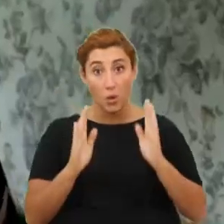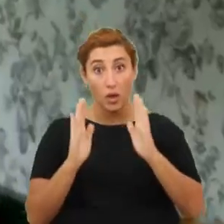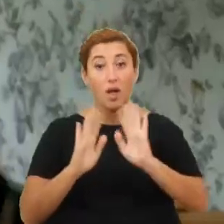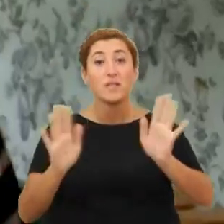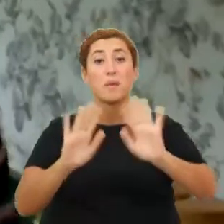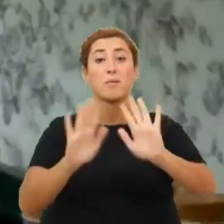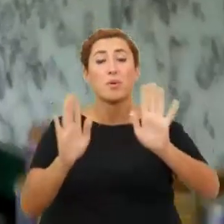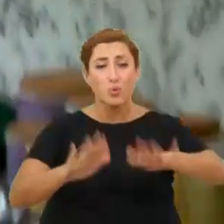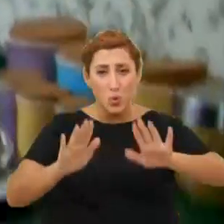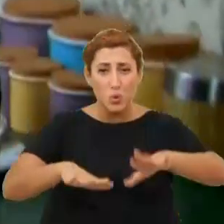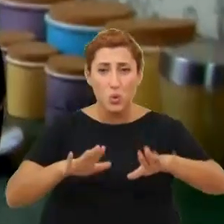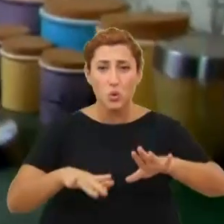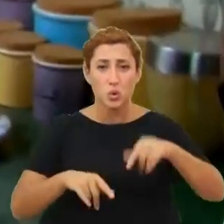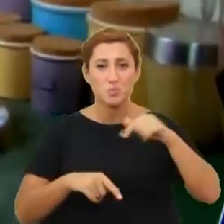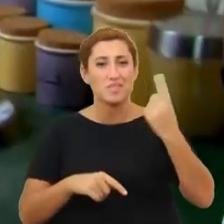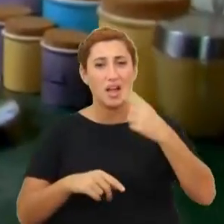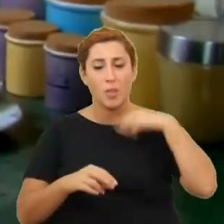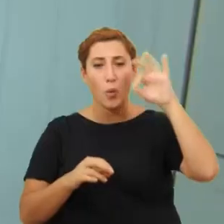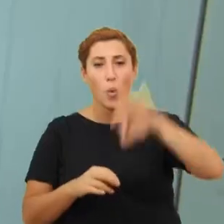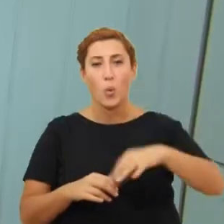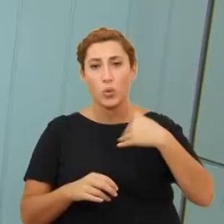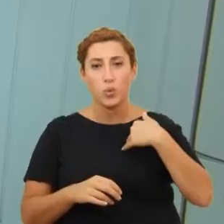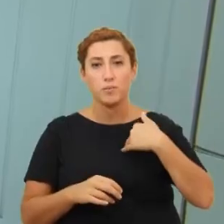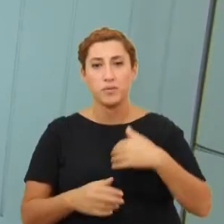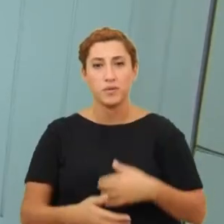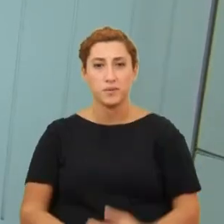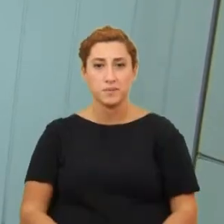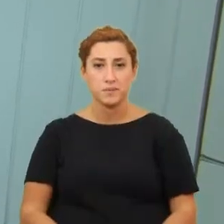Ya, tamam, tamam dur kız. Şuraya bir tane koyduydum.